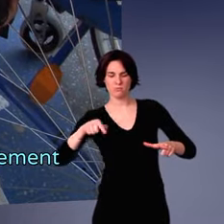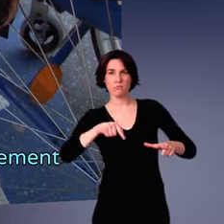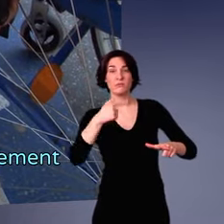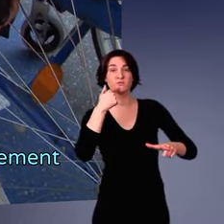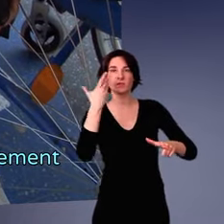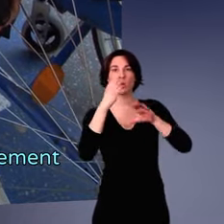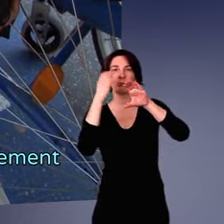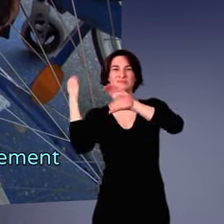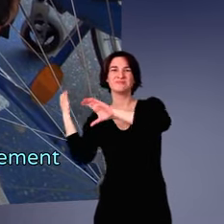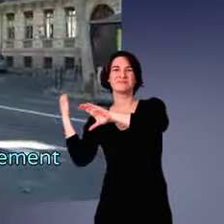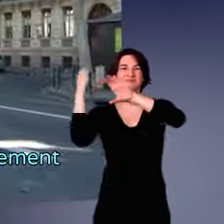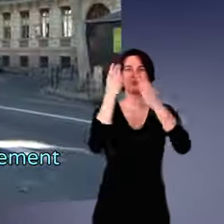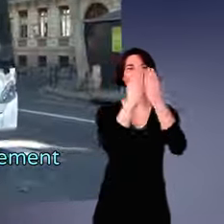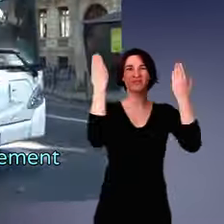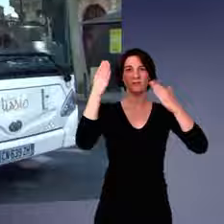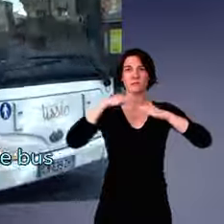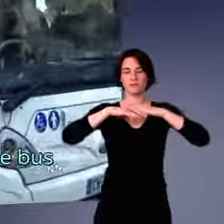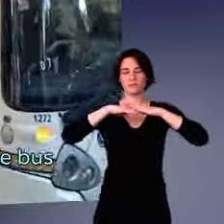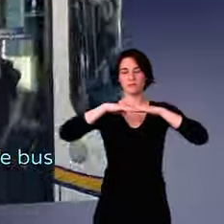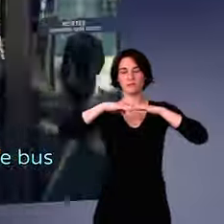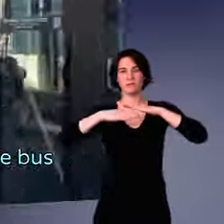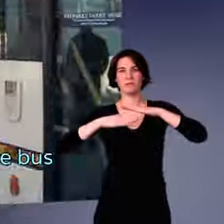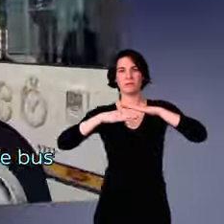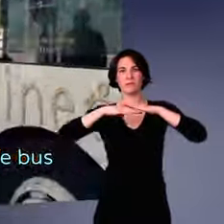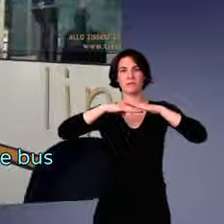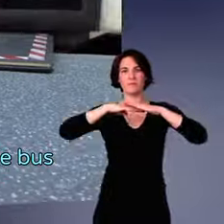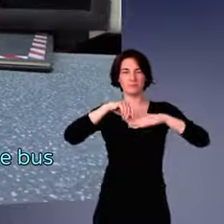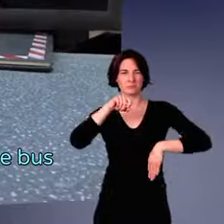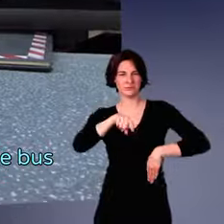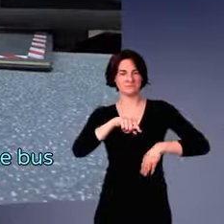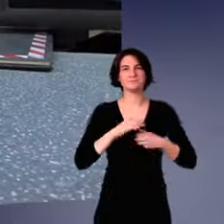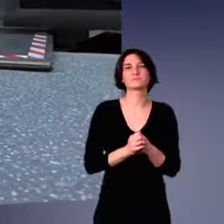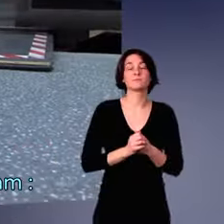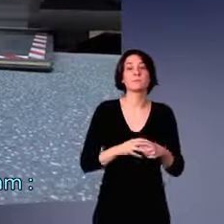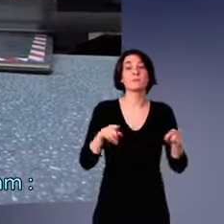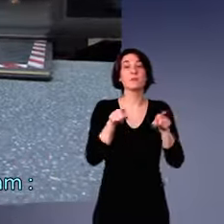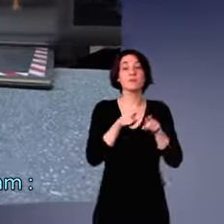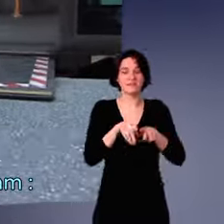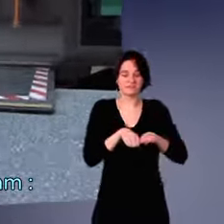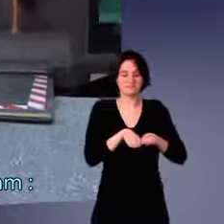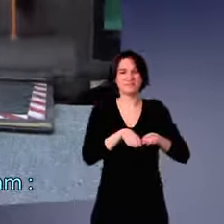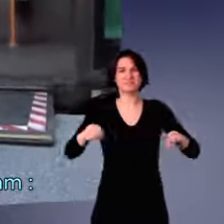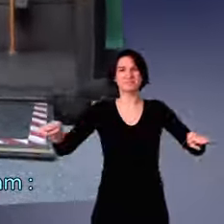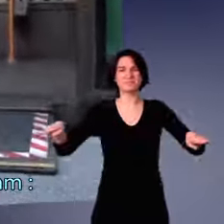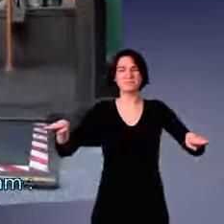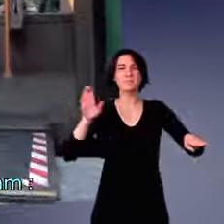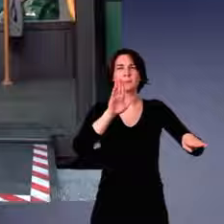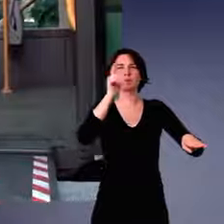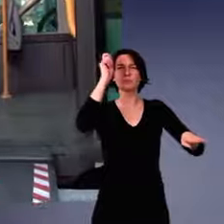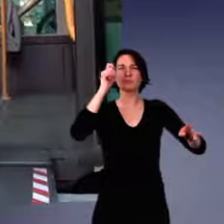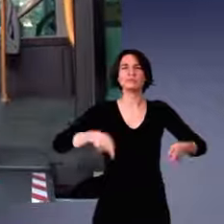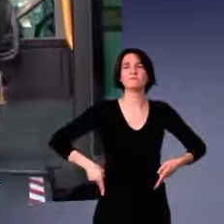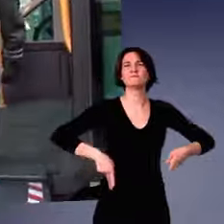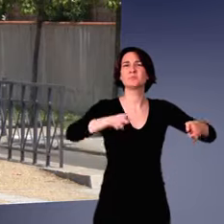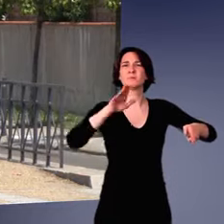repérer l'aire de déploiement de la palette et sur les nouvelles lignes de bus en site propre les nouveaux arrêts ressemblent à ceux du tram